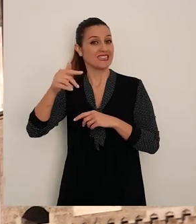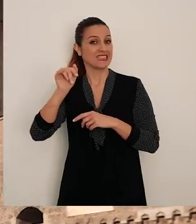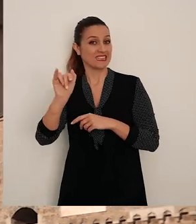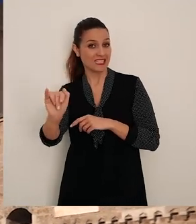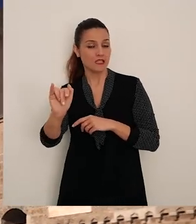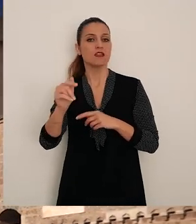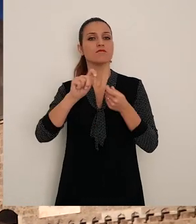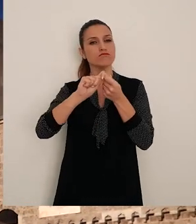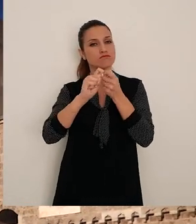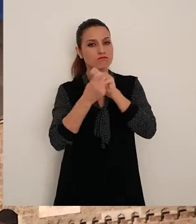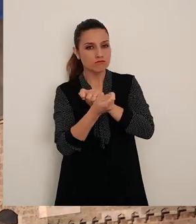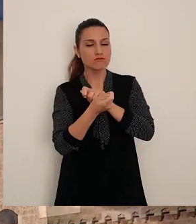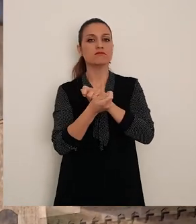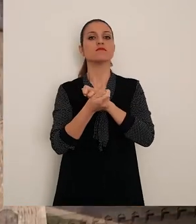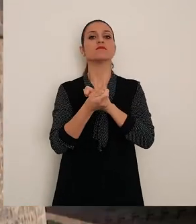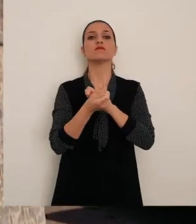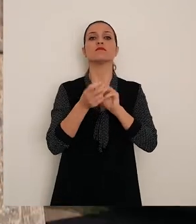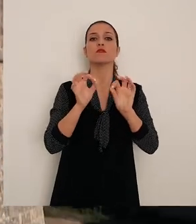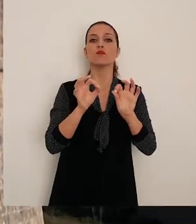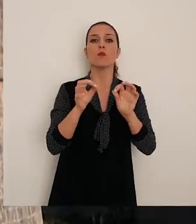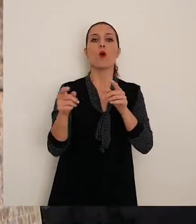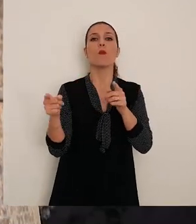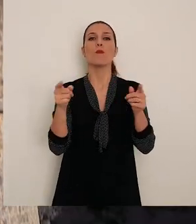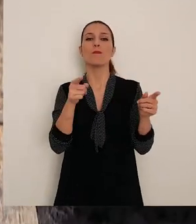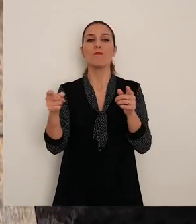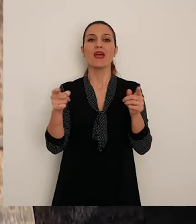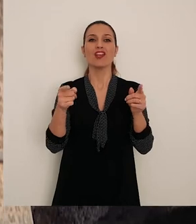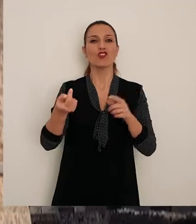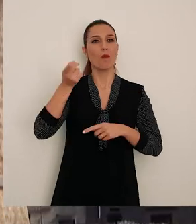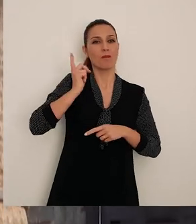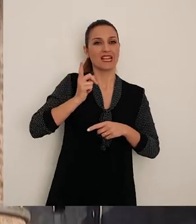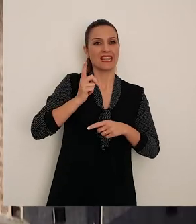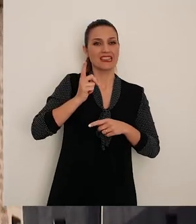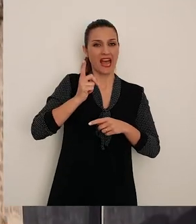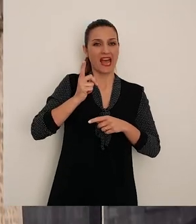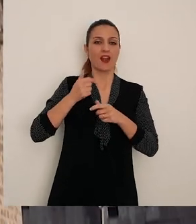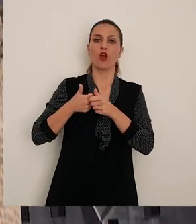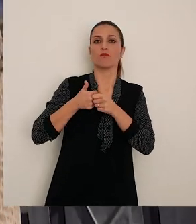angioino alle nuove esigenze belliche e ai principi dell'ingegneria militare del tempo.